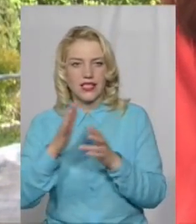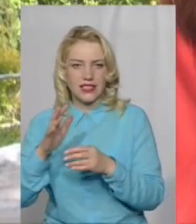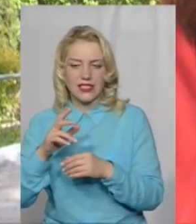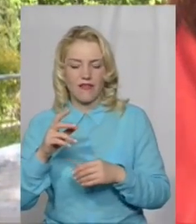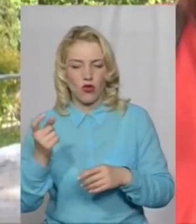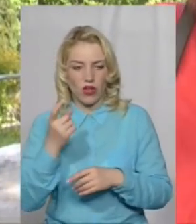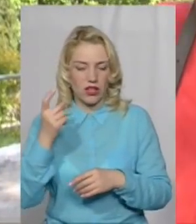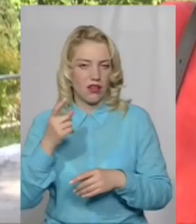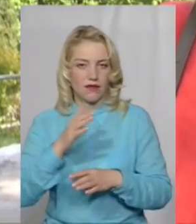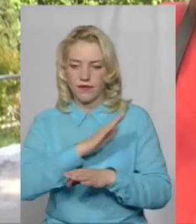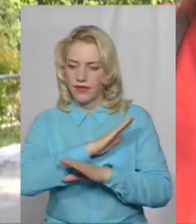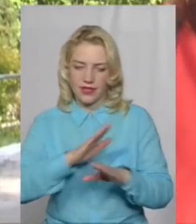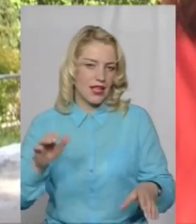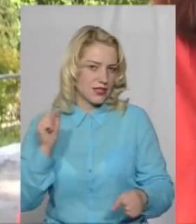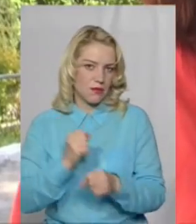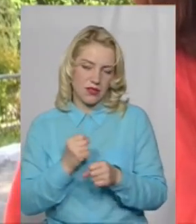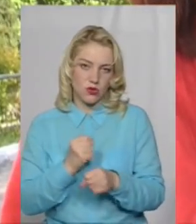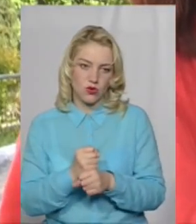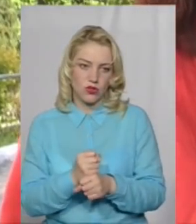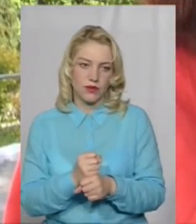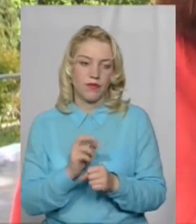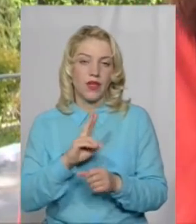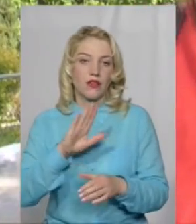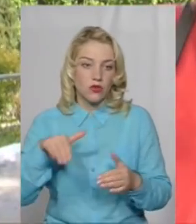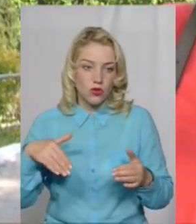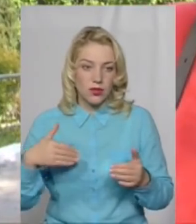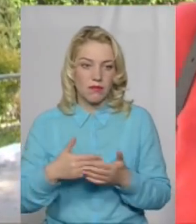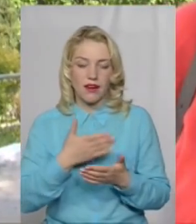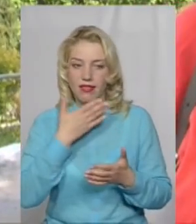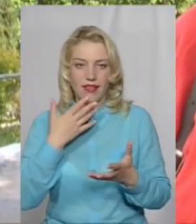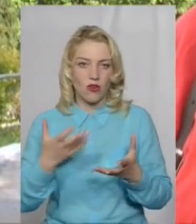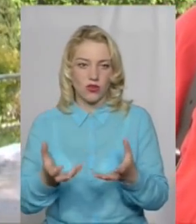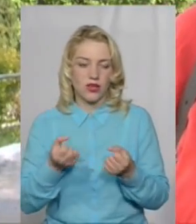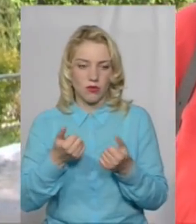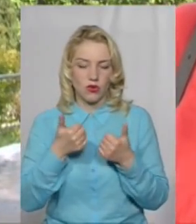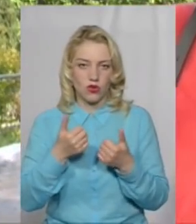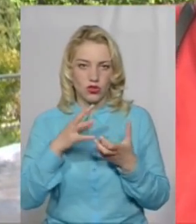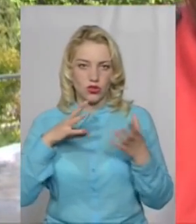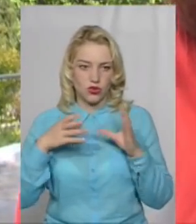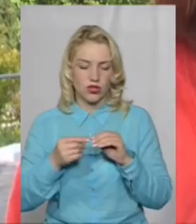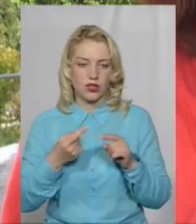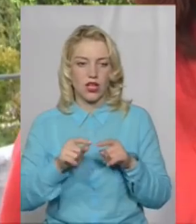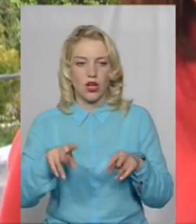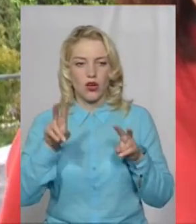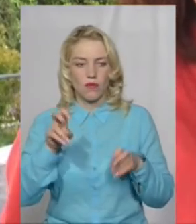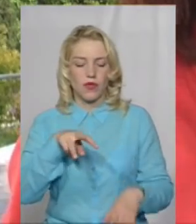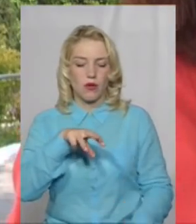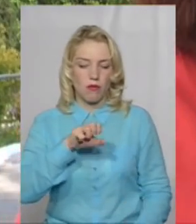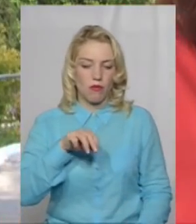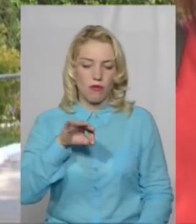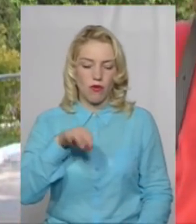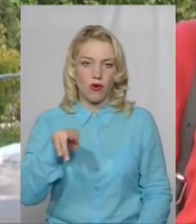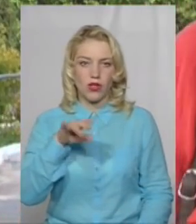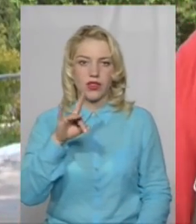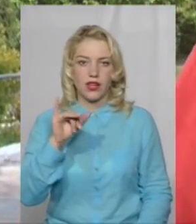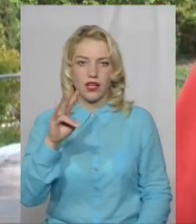не спрацюють. Так як дотепер не отримали хороших результатів і щодо культивування модрин, модрини японської,